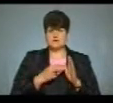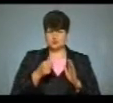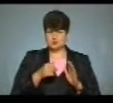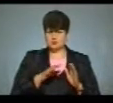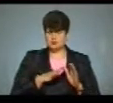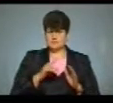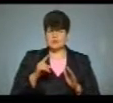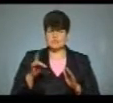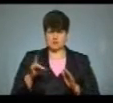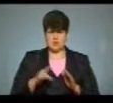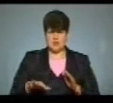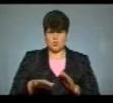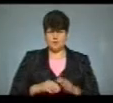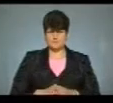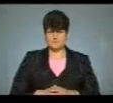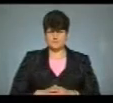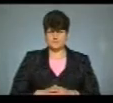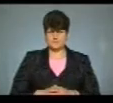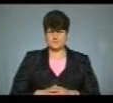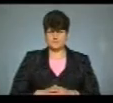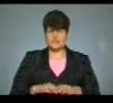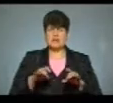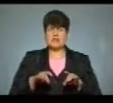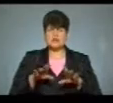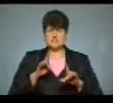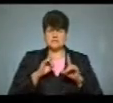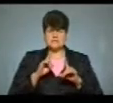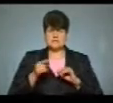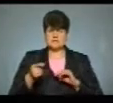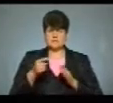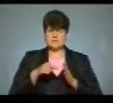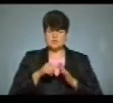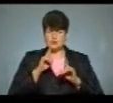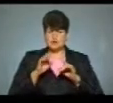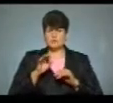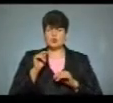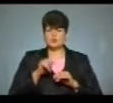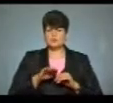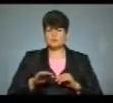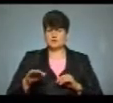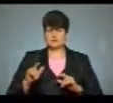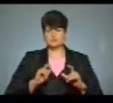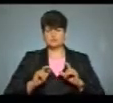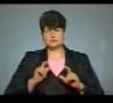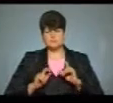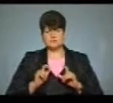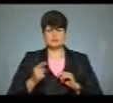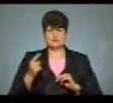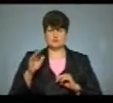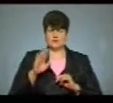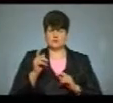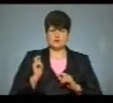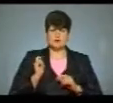у Збарицькому районі. Рішення сесії Тернопільської міської ради про те, що учнів і студентів з 1 березня